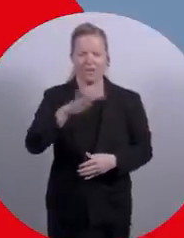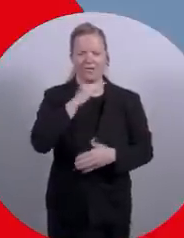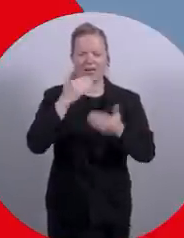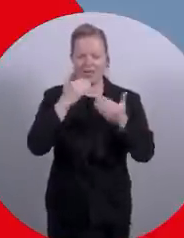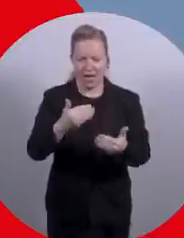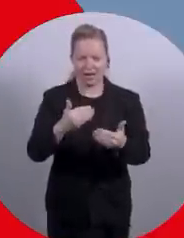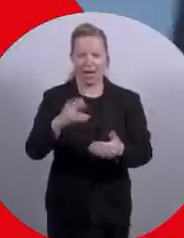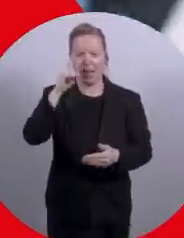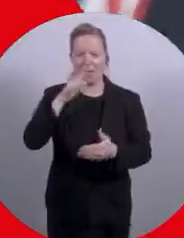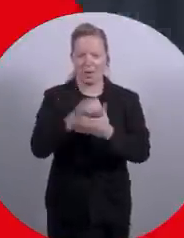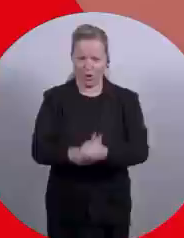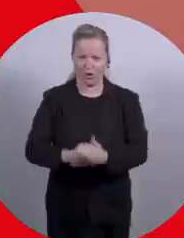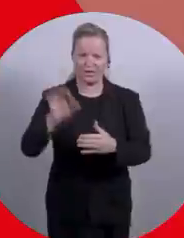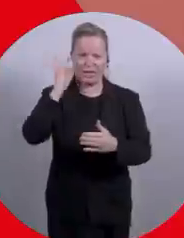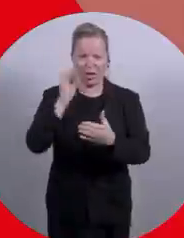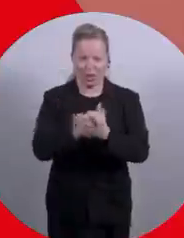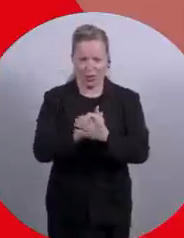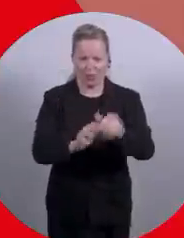Genossen